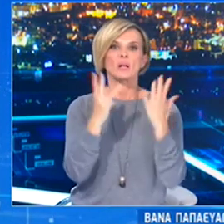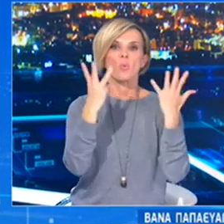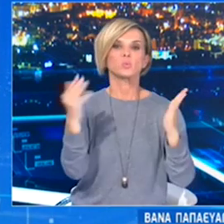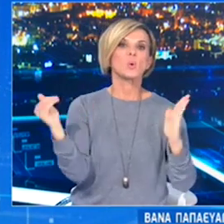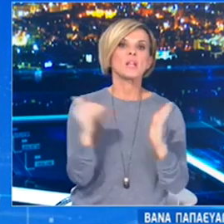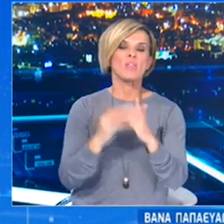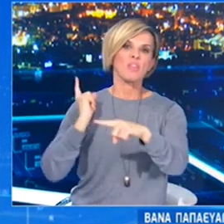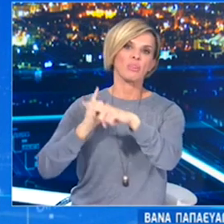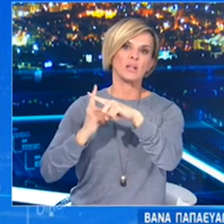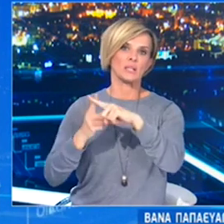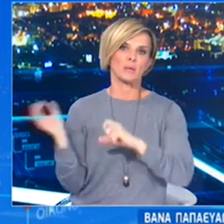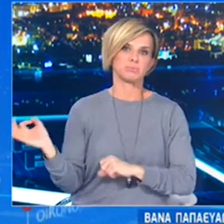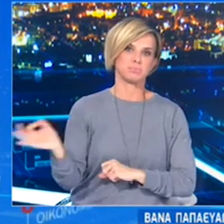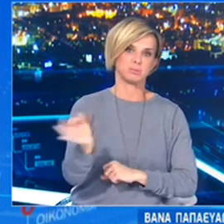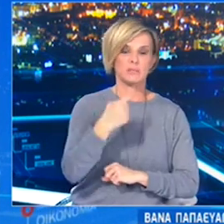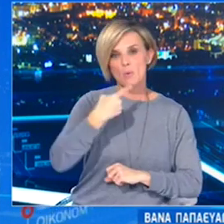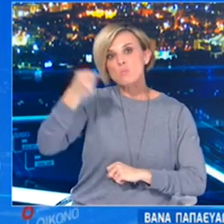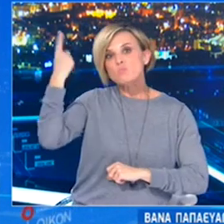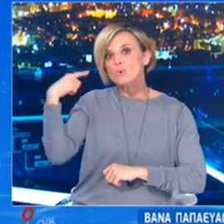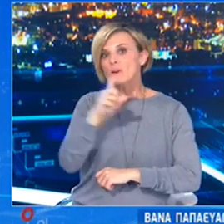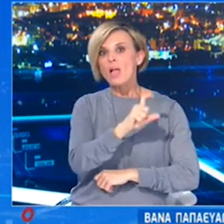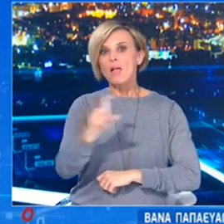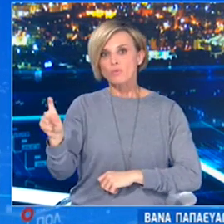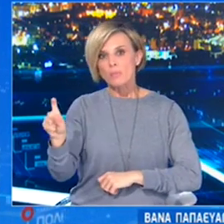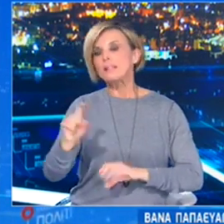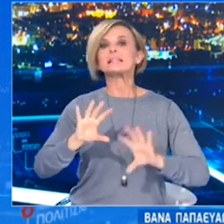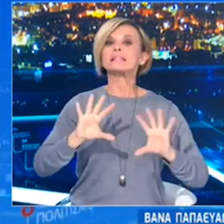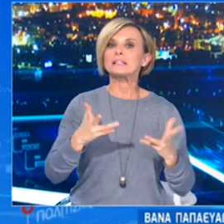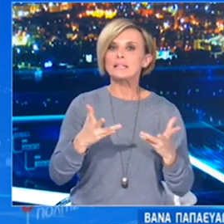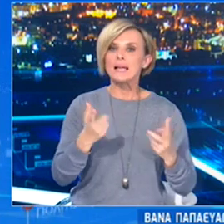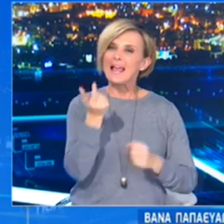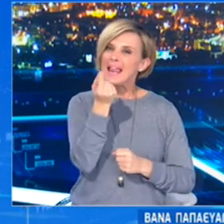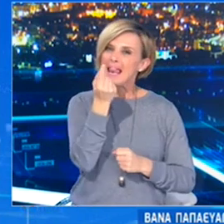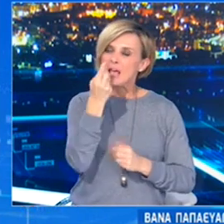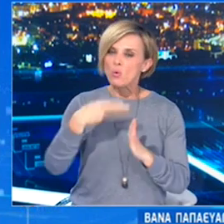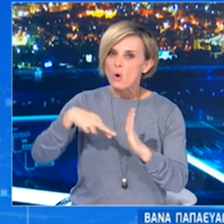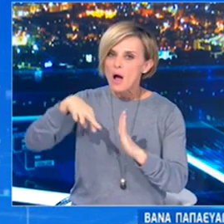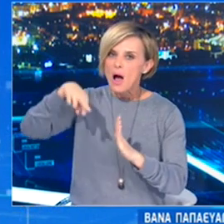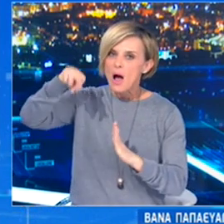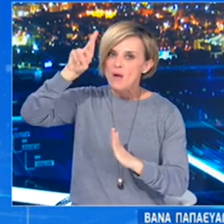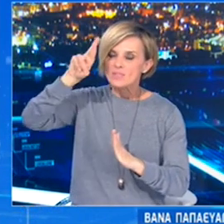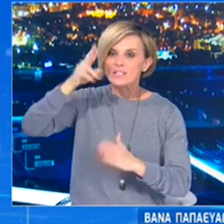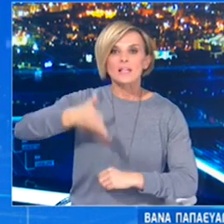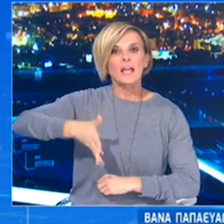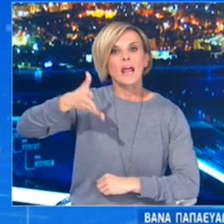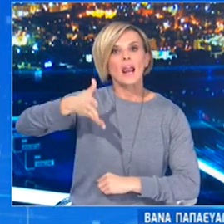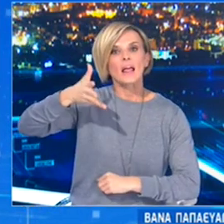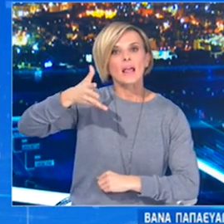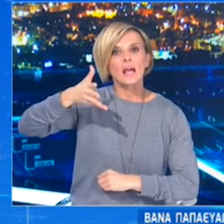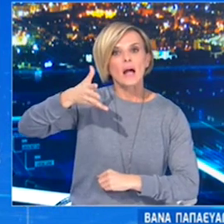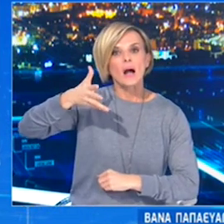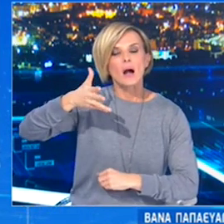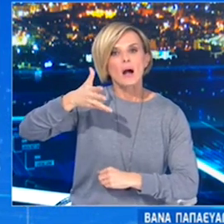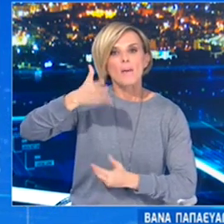μας. Την εβδομάδα που μας πέρασε επίσης παρατηρήθηκε. Μικρή αύξηση της διάμεσης ηλικίας είναι κάτι που το